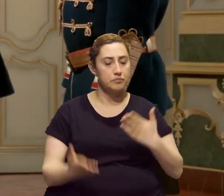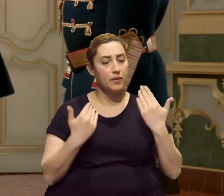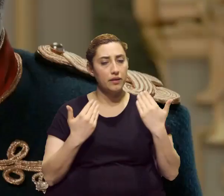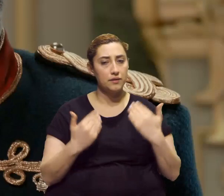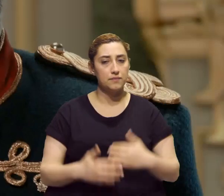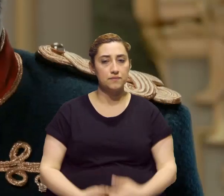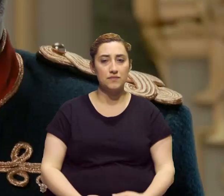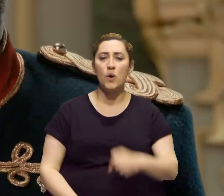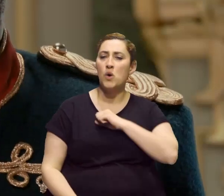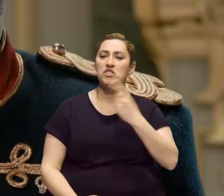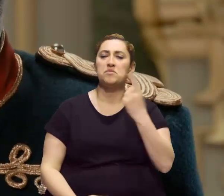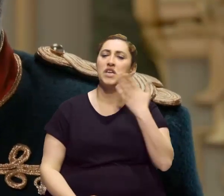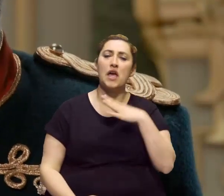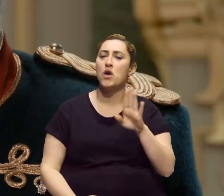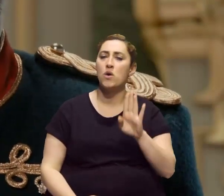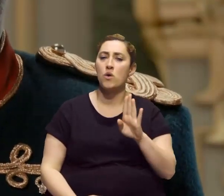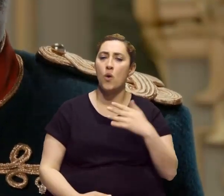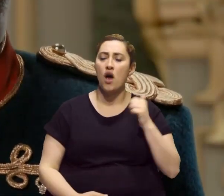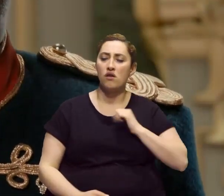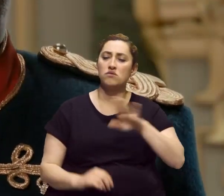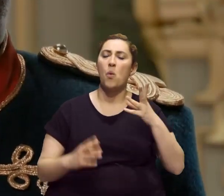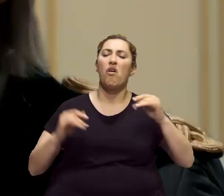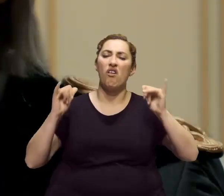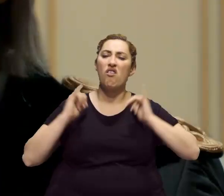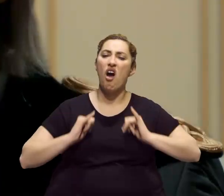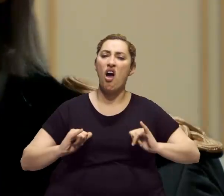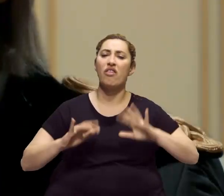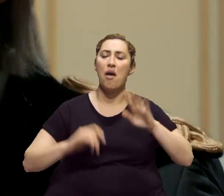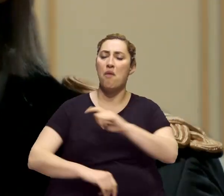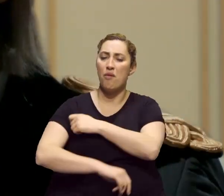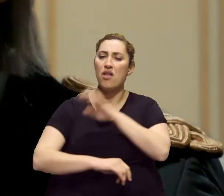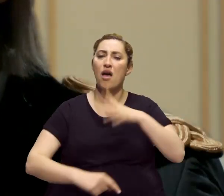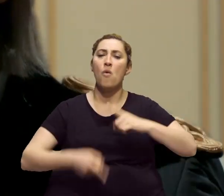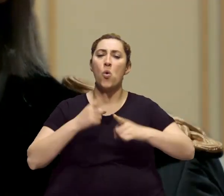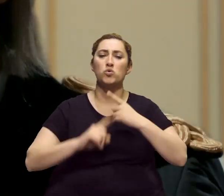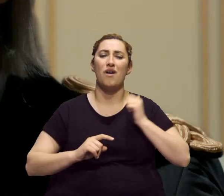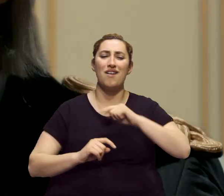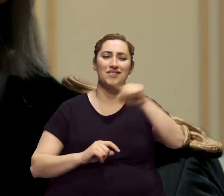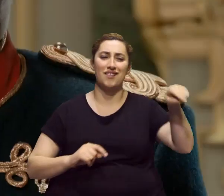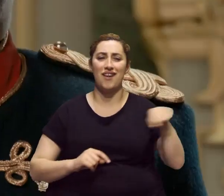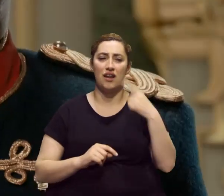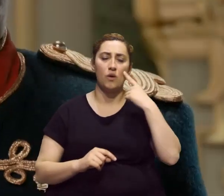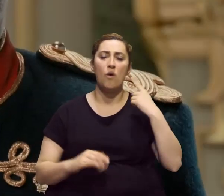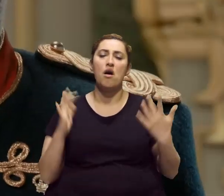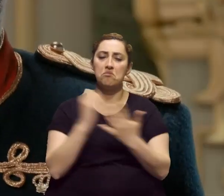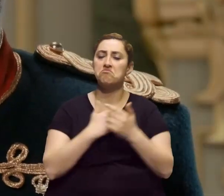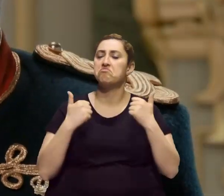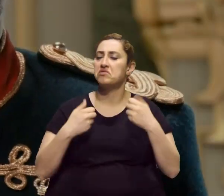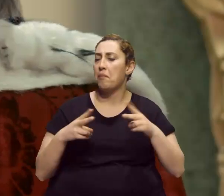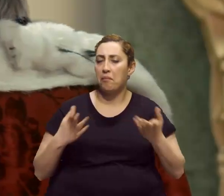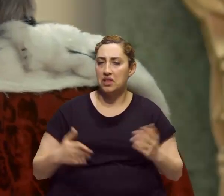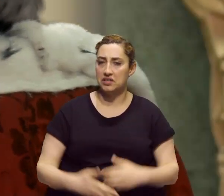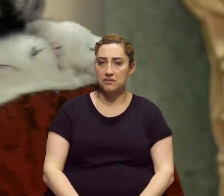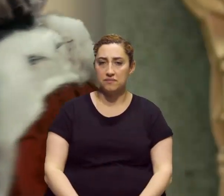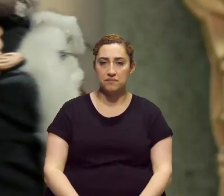Anlatın. Kaygılanacak hiçbir şey yok majesteleri. Ordumuz çok rahatlıkla hem Alman hem Osmanlı ordularına karşı zafer kazanabilecek